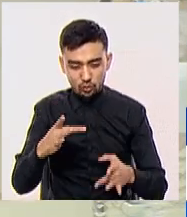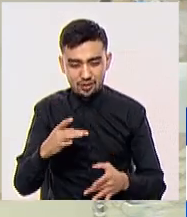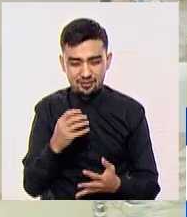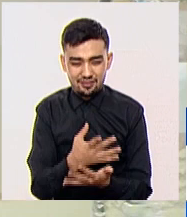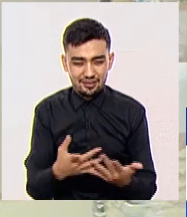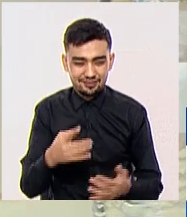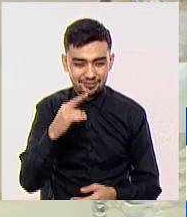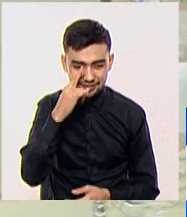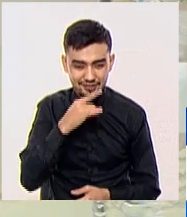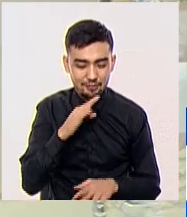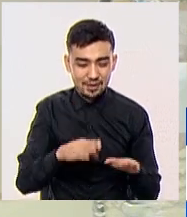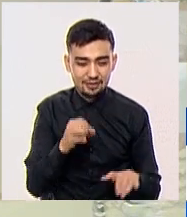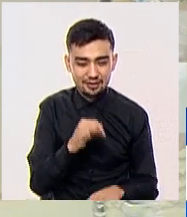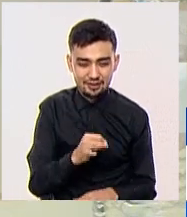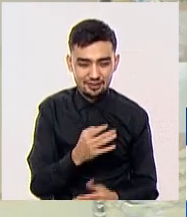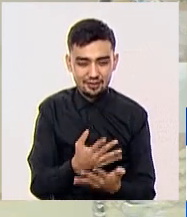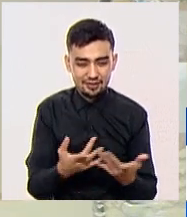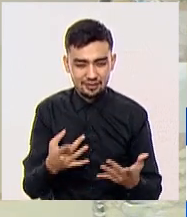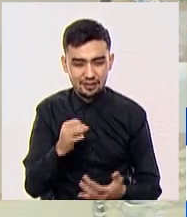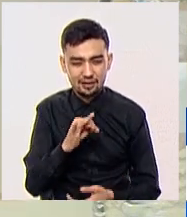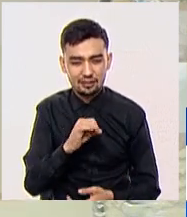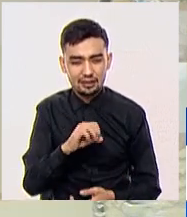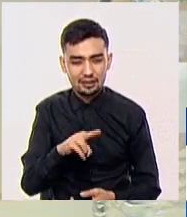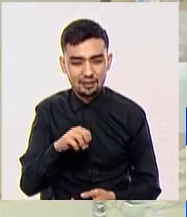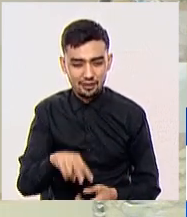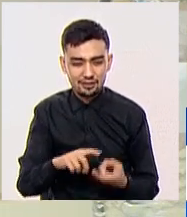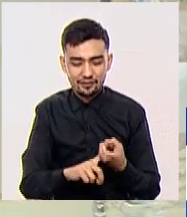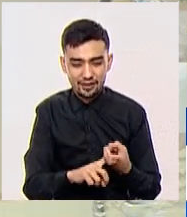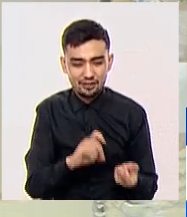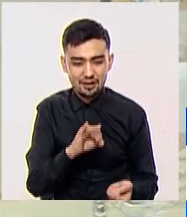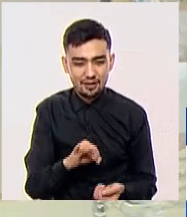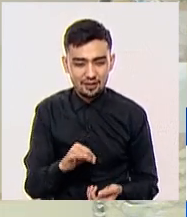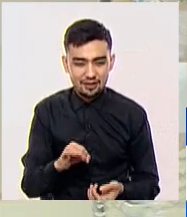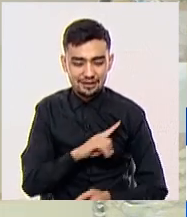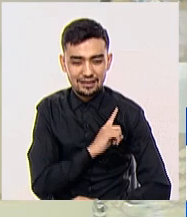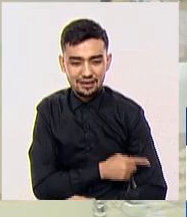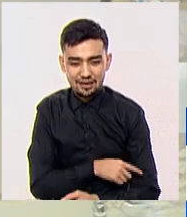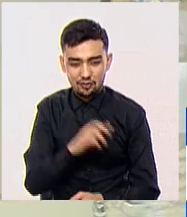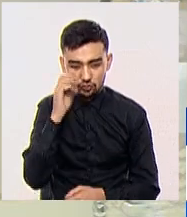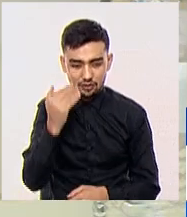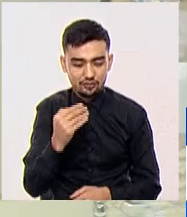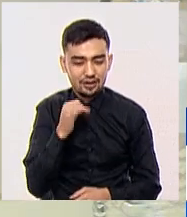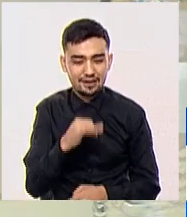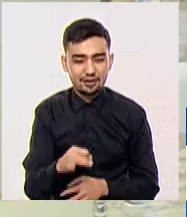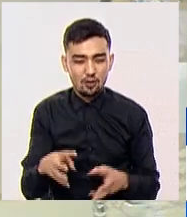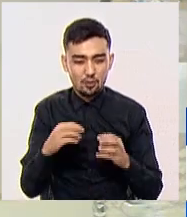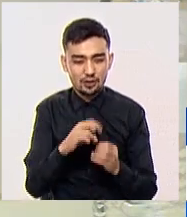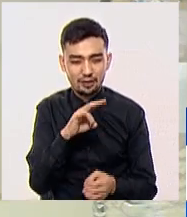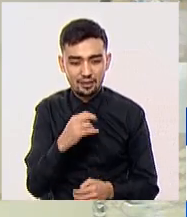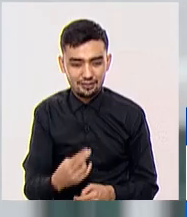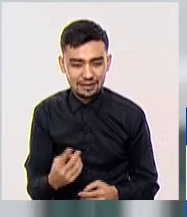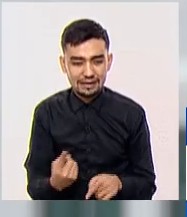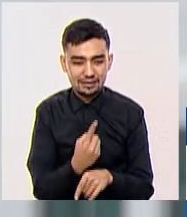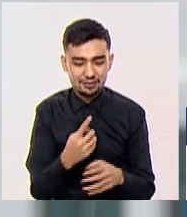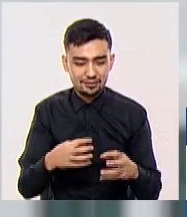Оно олицетворяет немеркнущие идеалы независимости, ценности сильной государственности и общенационального